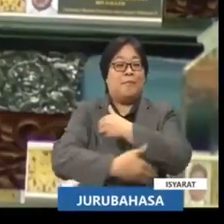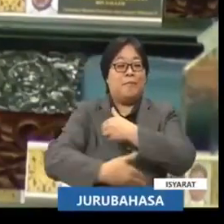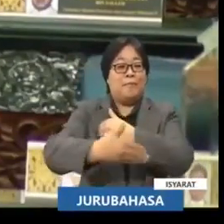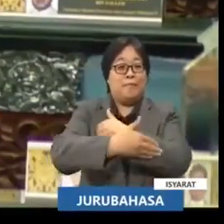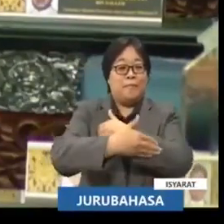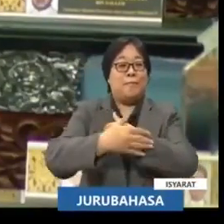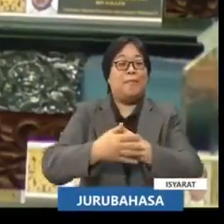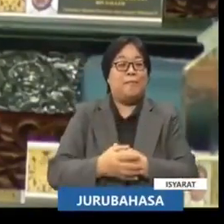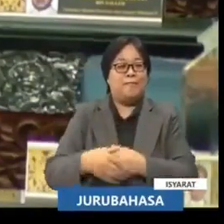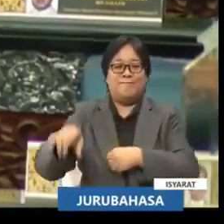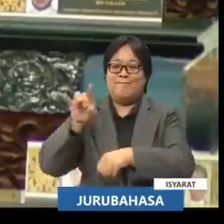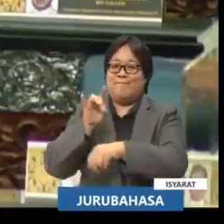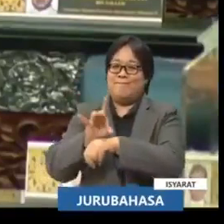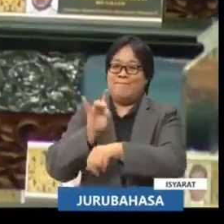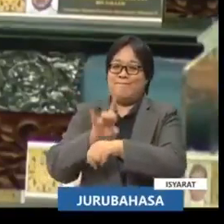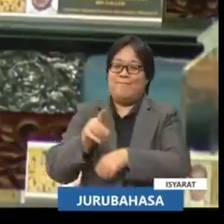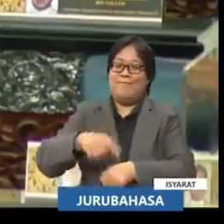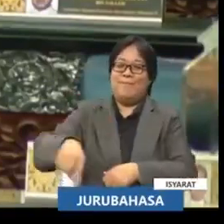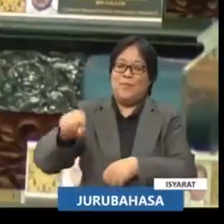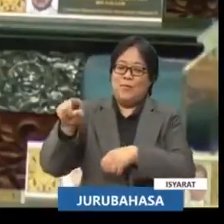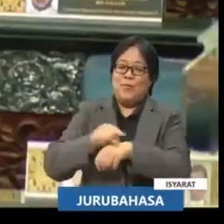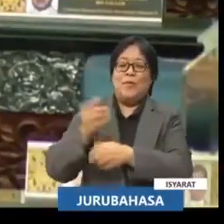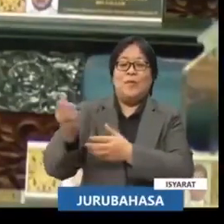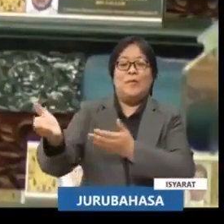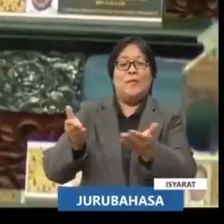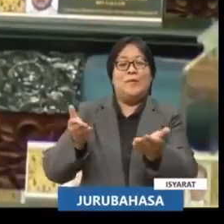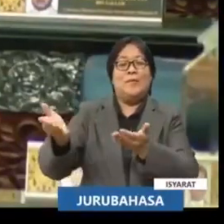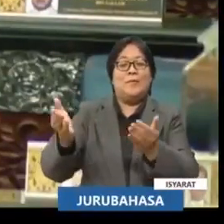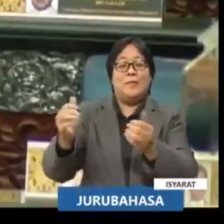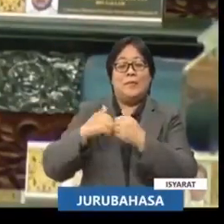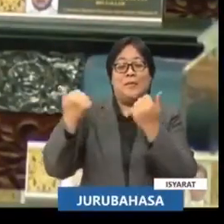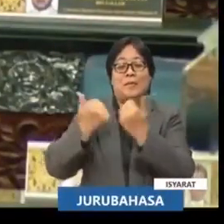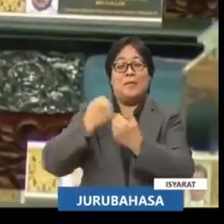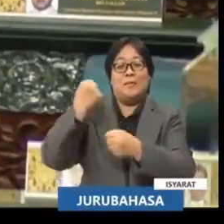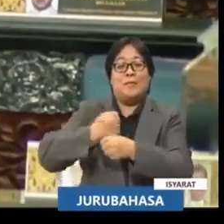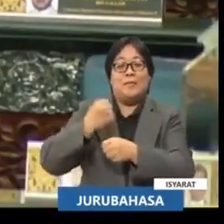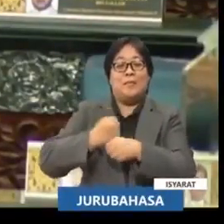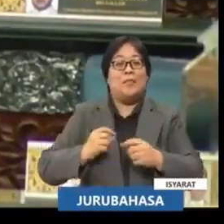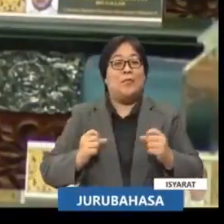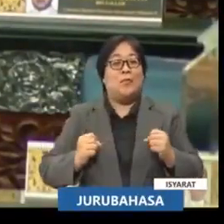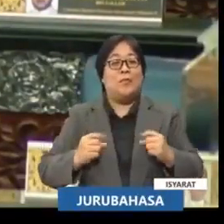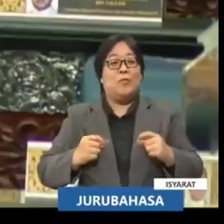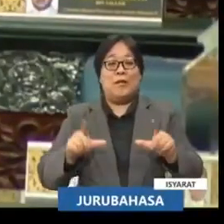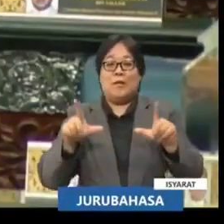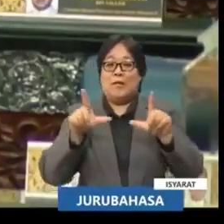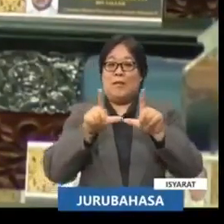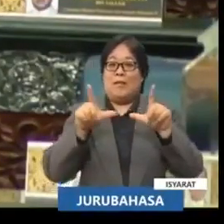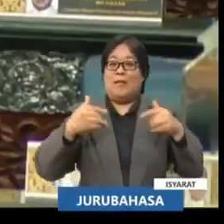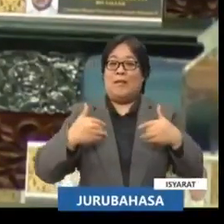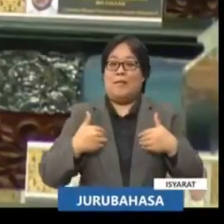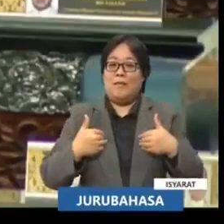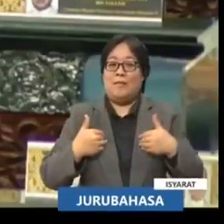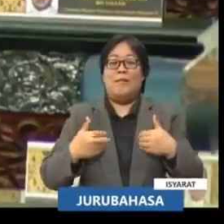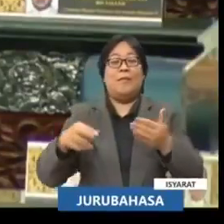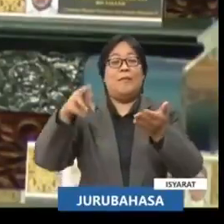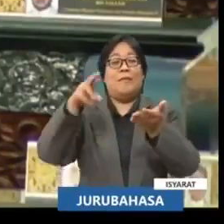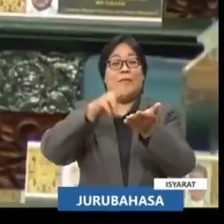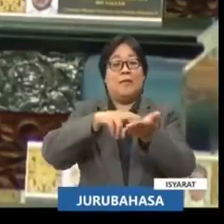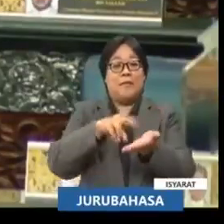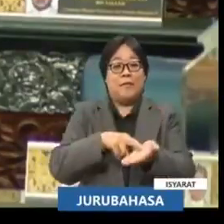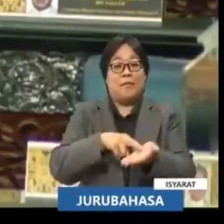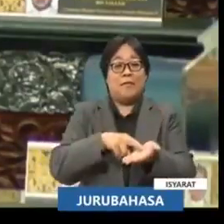negara dinasihatkan untuk menggunakan khidmat agensi pekerjaan swasta yang berlesen yang